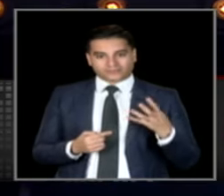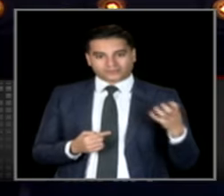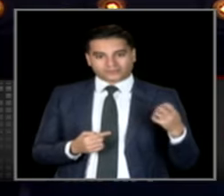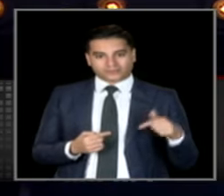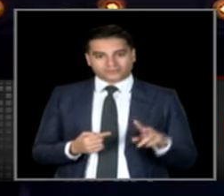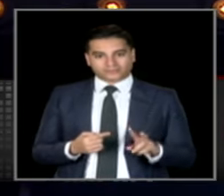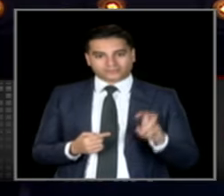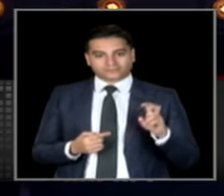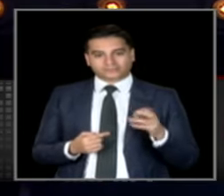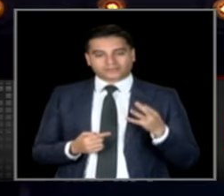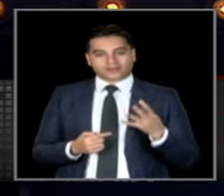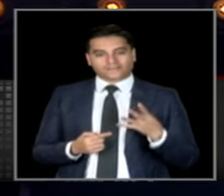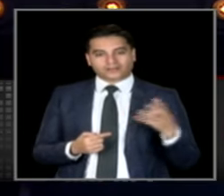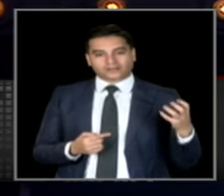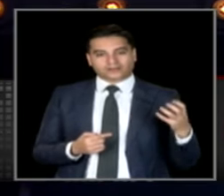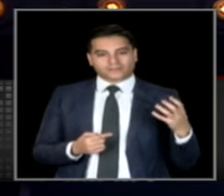3476.